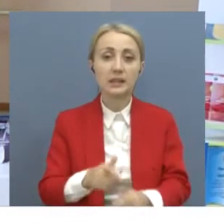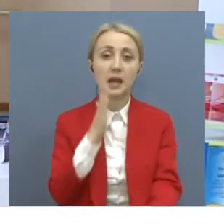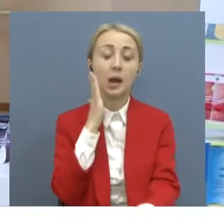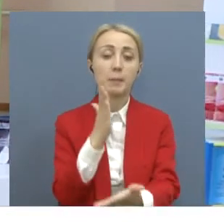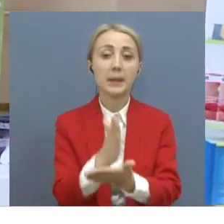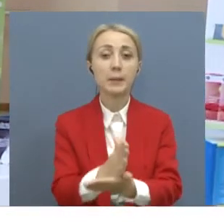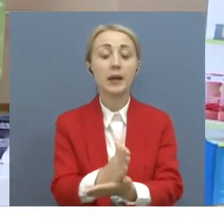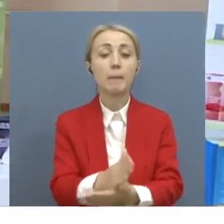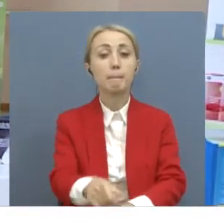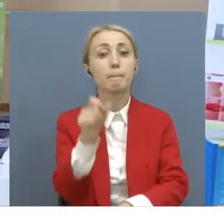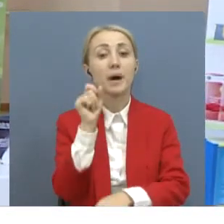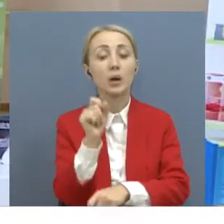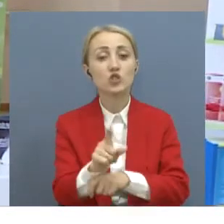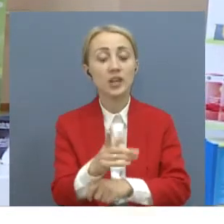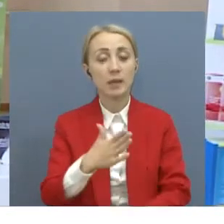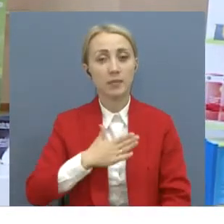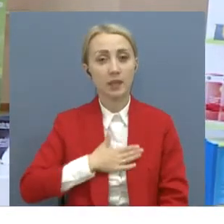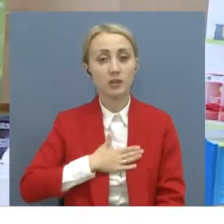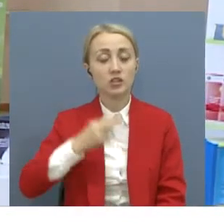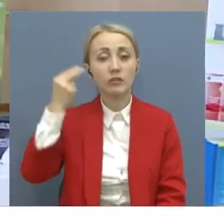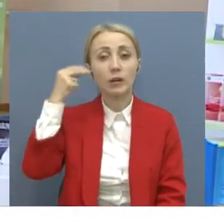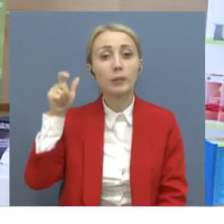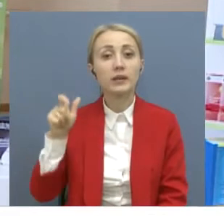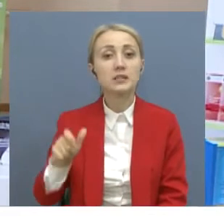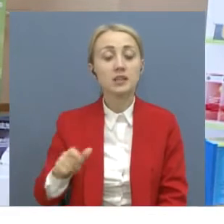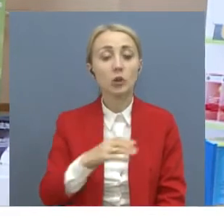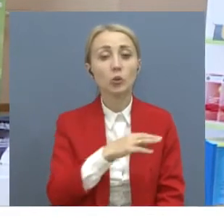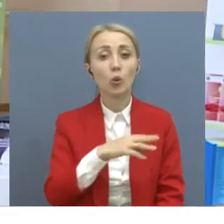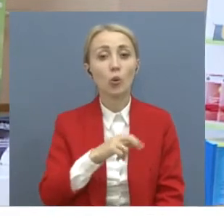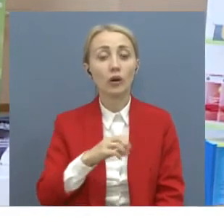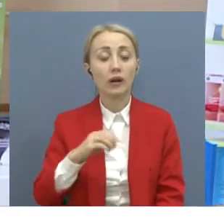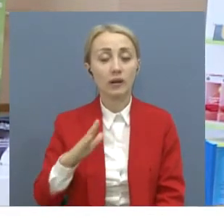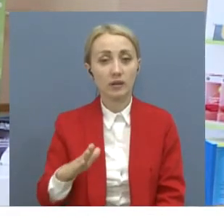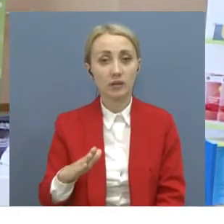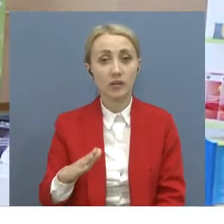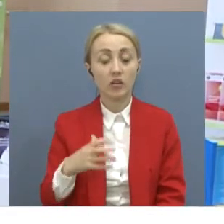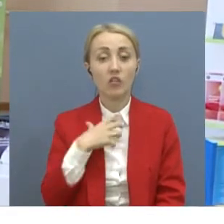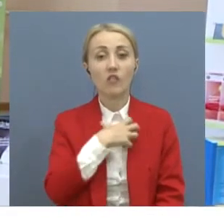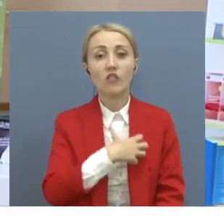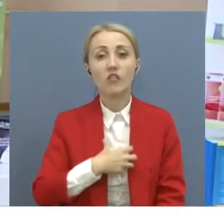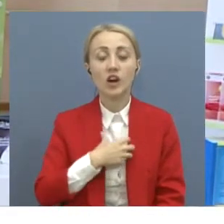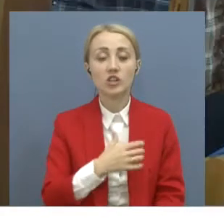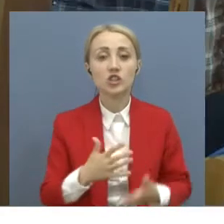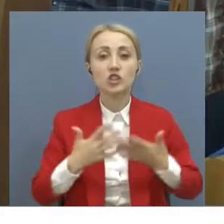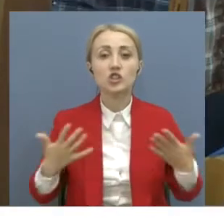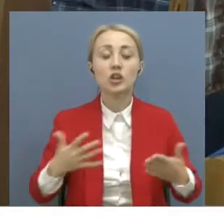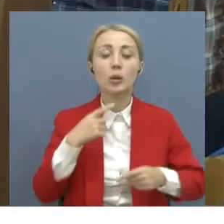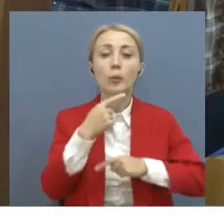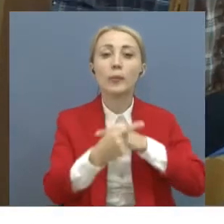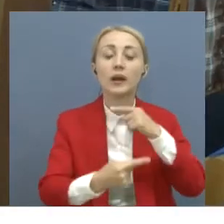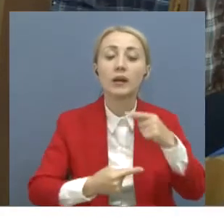үйрету негізі болып саналады. Осы жөнінде қазір біздің оқу жоспарларымызға, білім